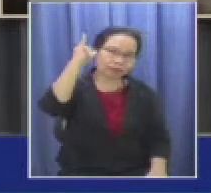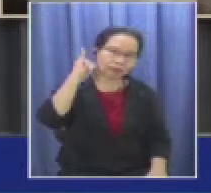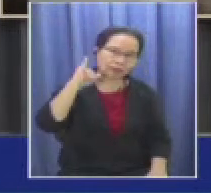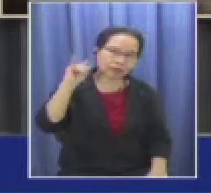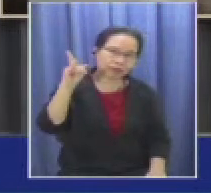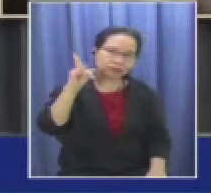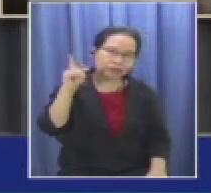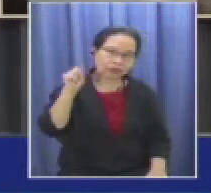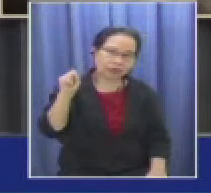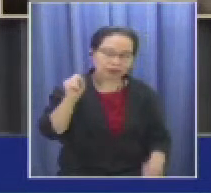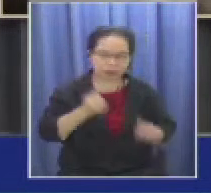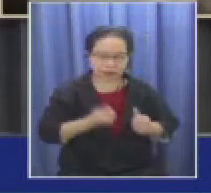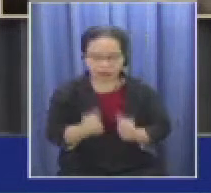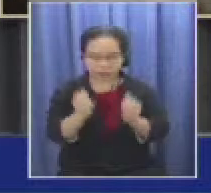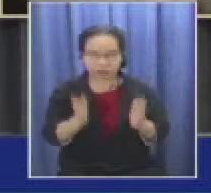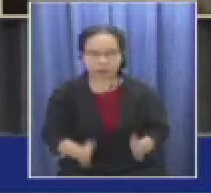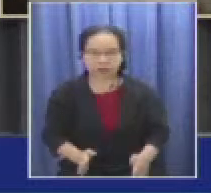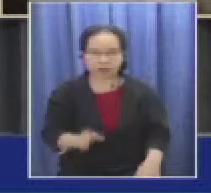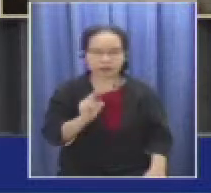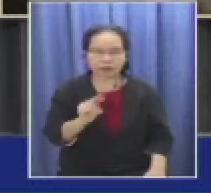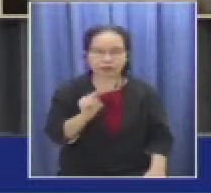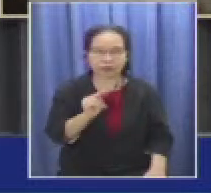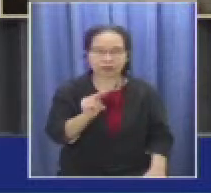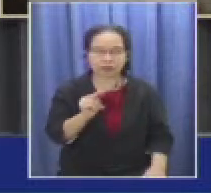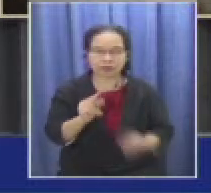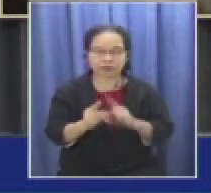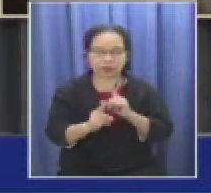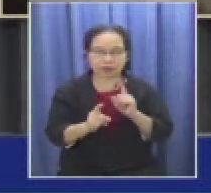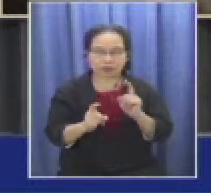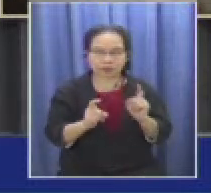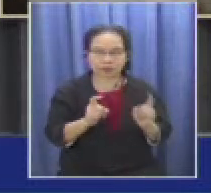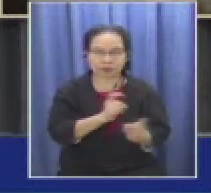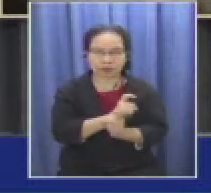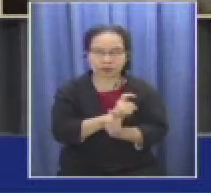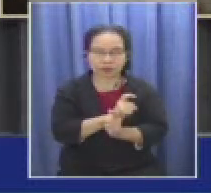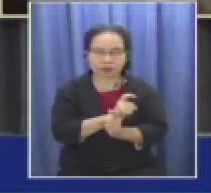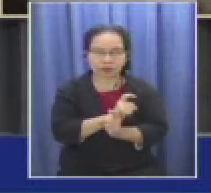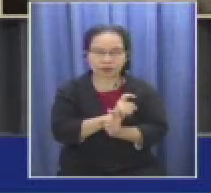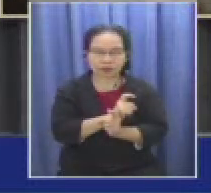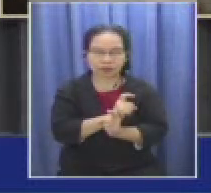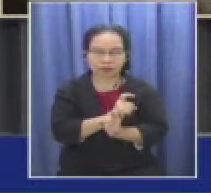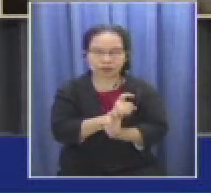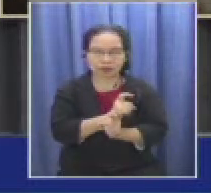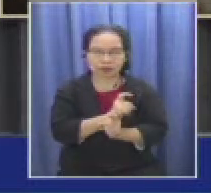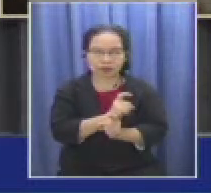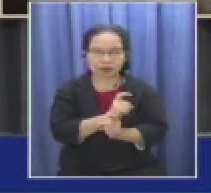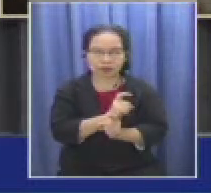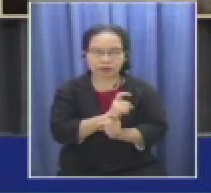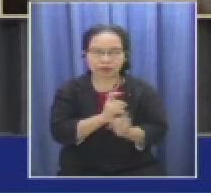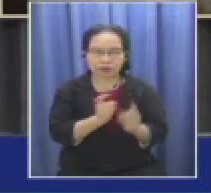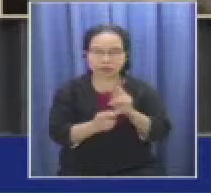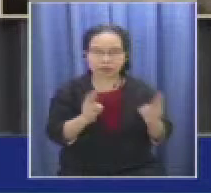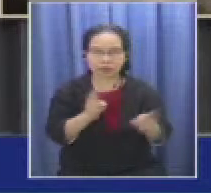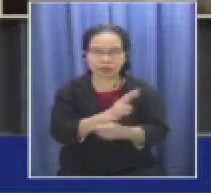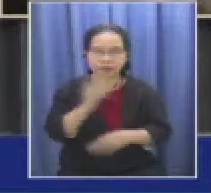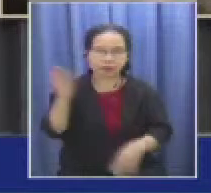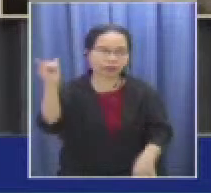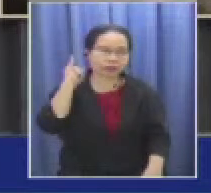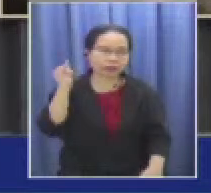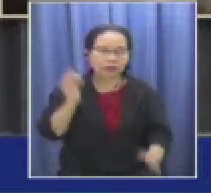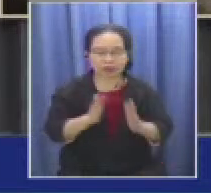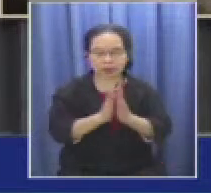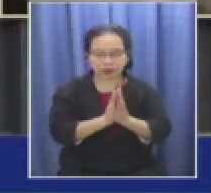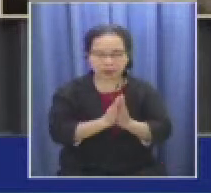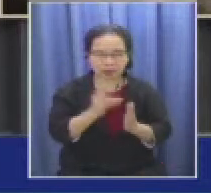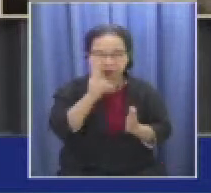firi Nyankopɔn nkyɛn no abra Yuda eyi Awurade maaye